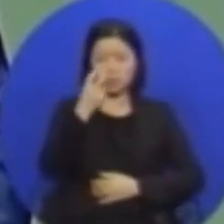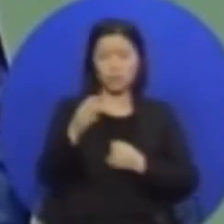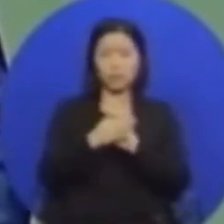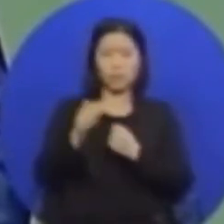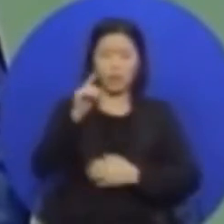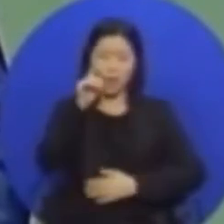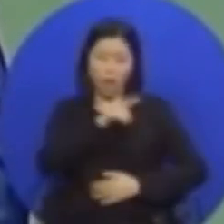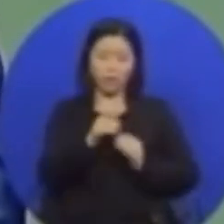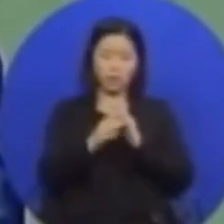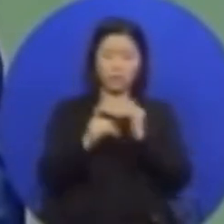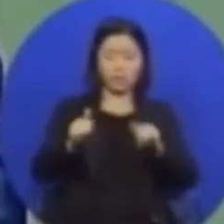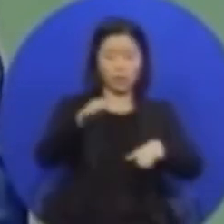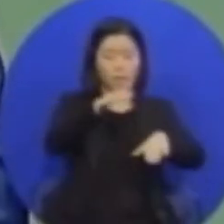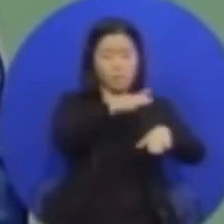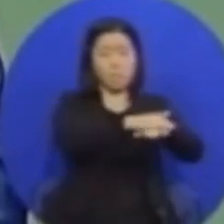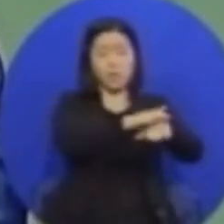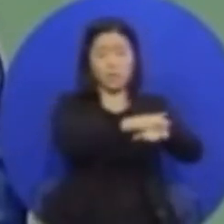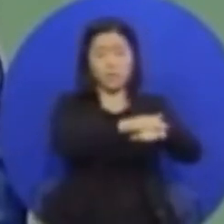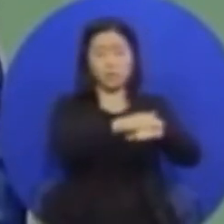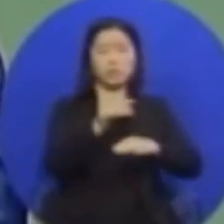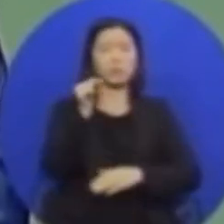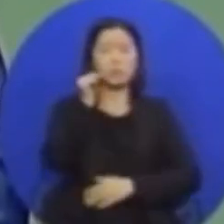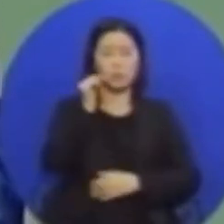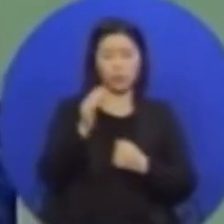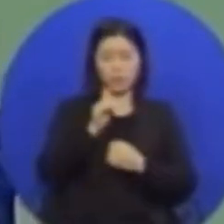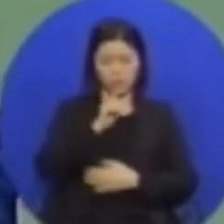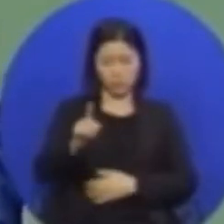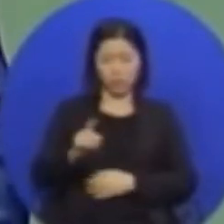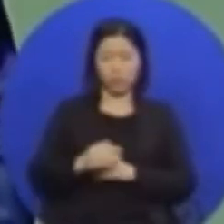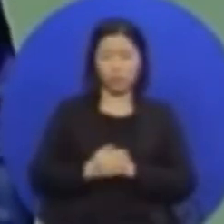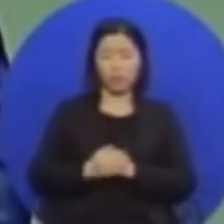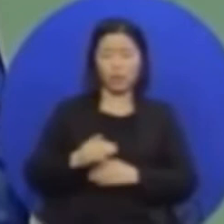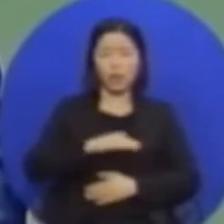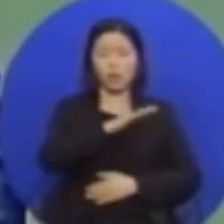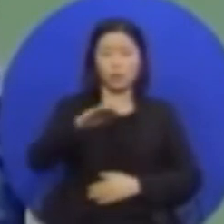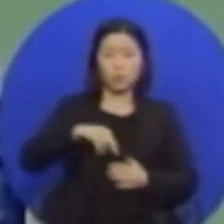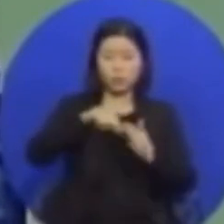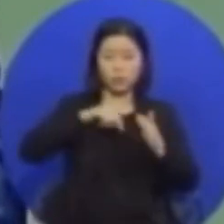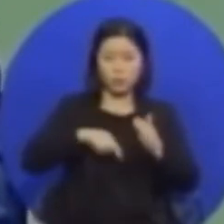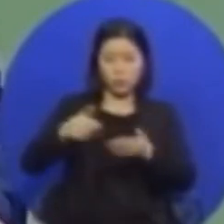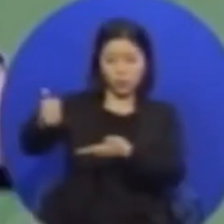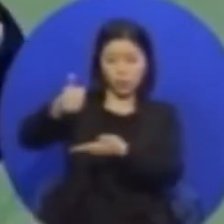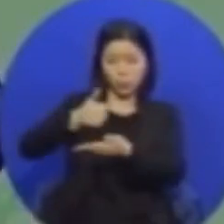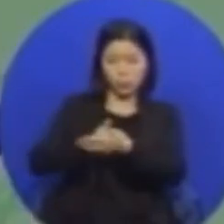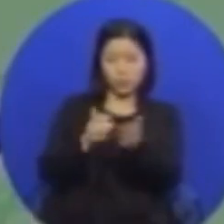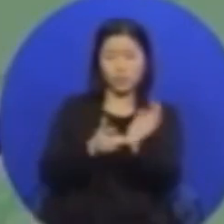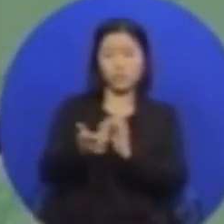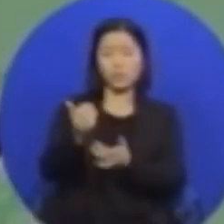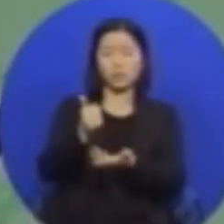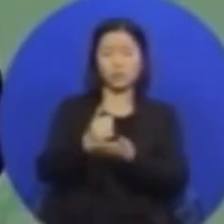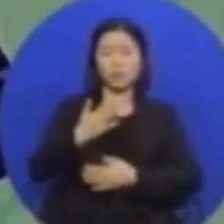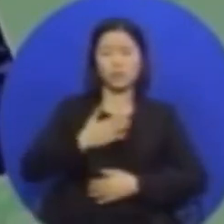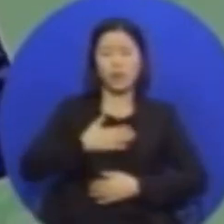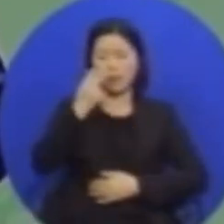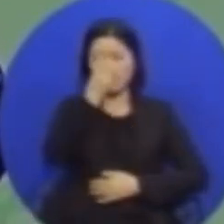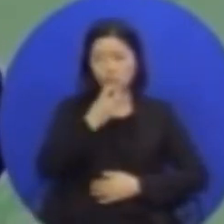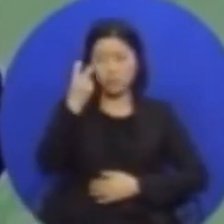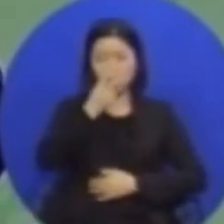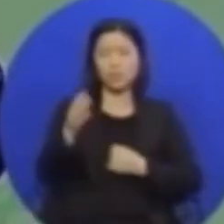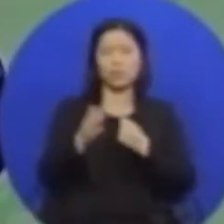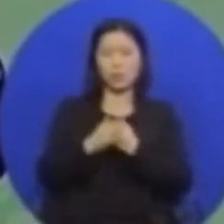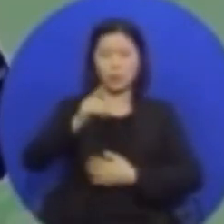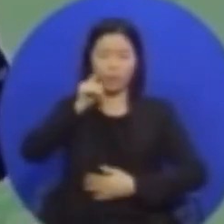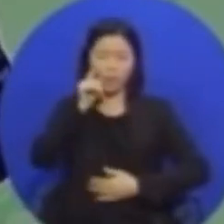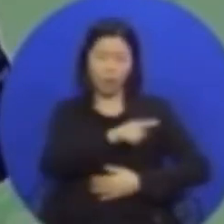자가 만지지도 못하느니라 우리 안에 오신 예수님이 나를 지키시기 때문에 악한 자가